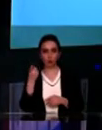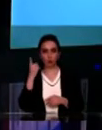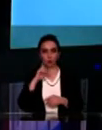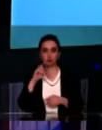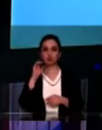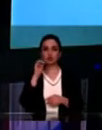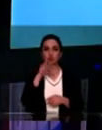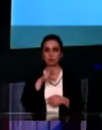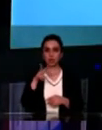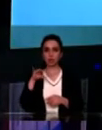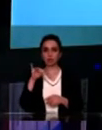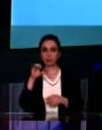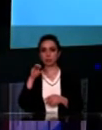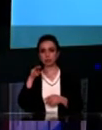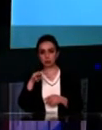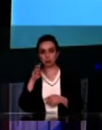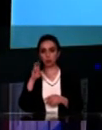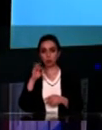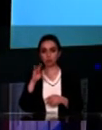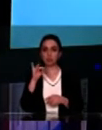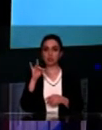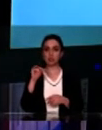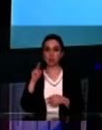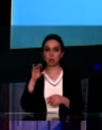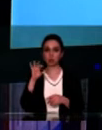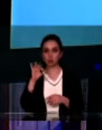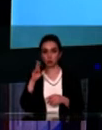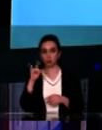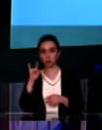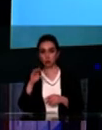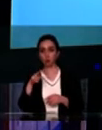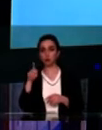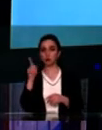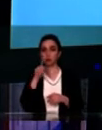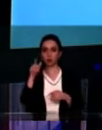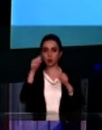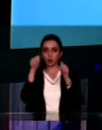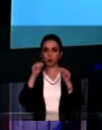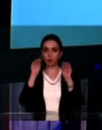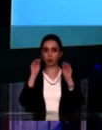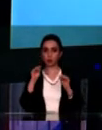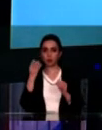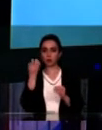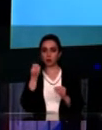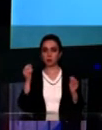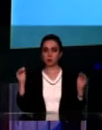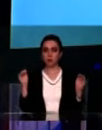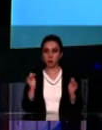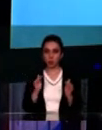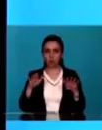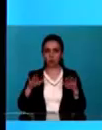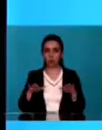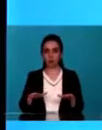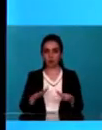чем ListBox и Radio Group. Чем он удобен? Поскольку на форме он занимает еще меньше